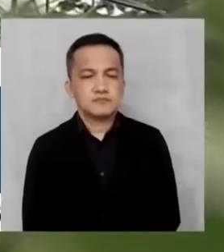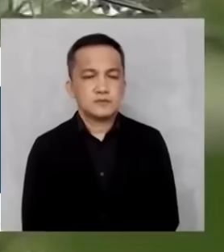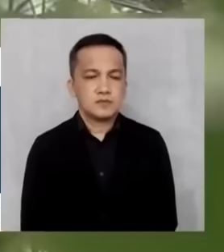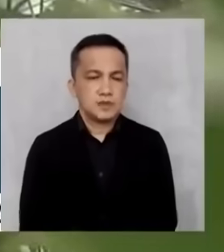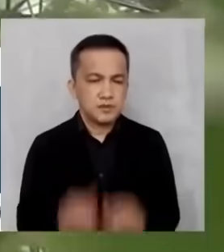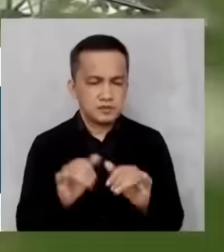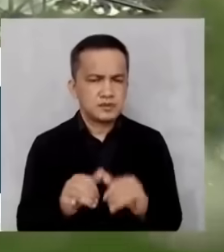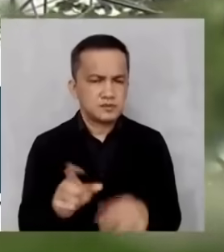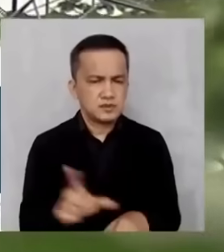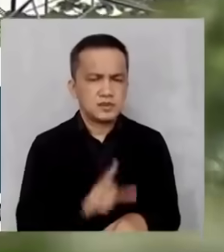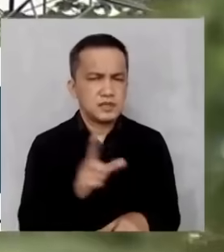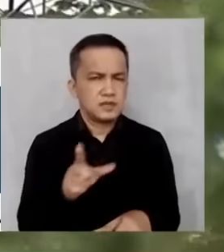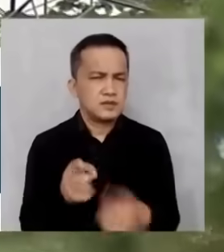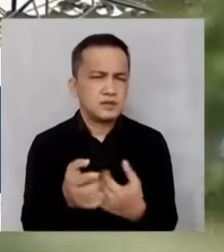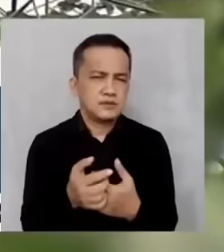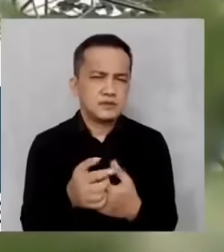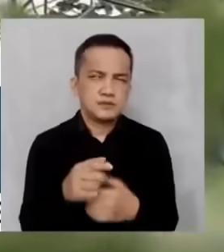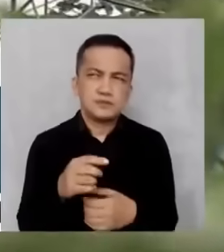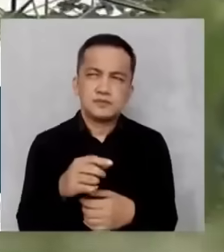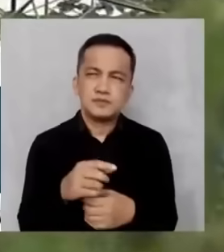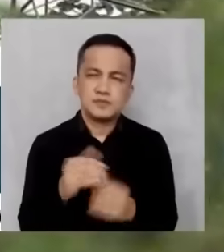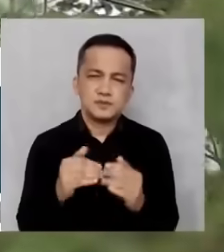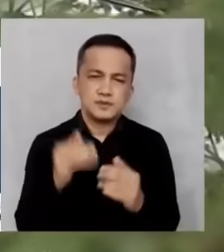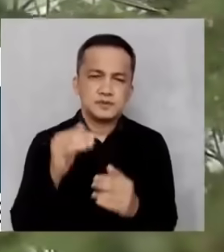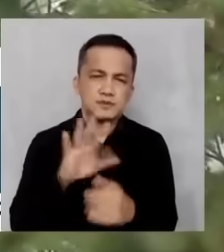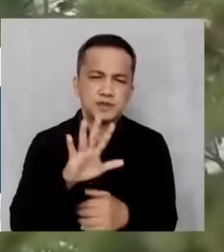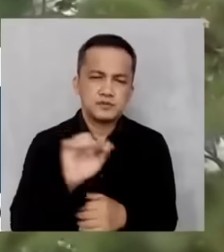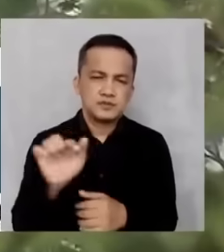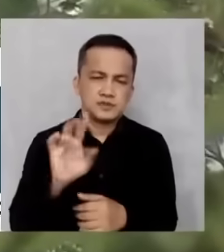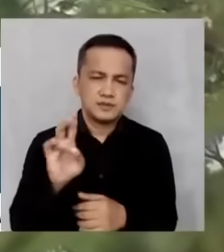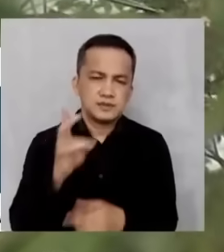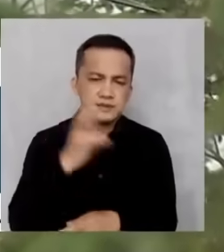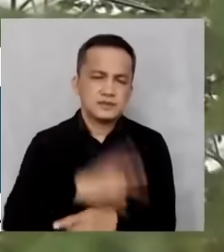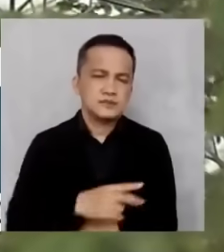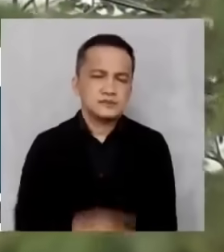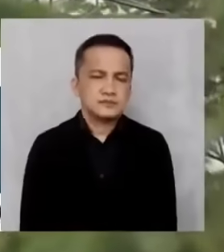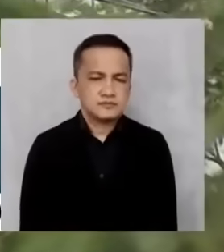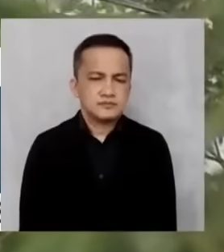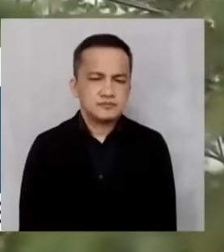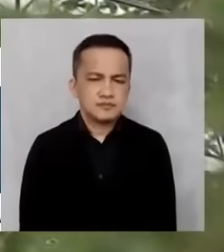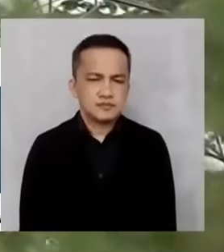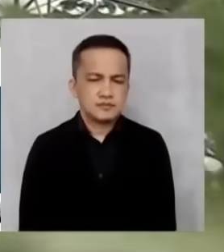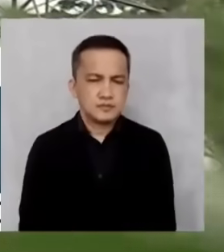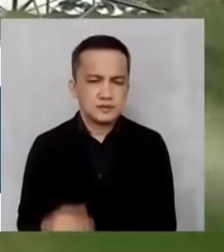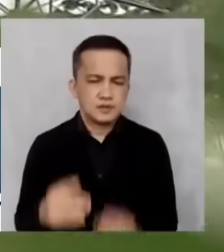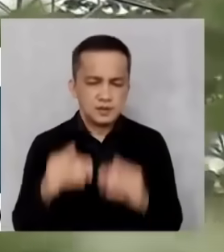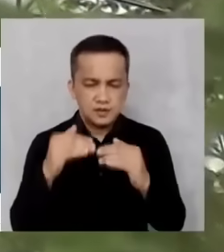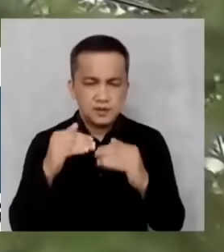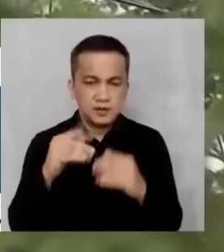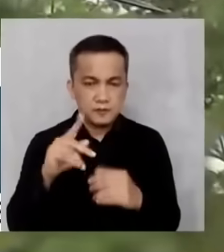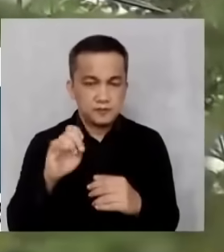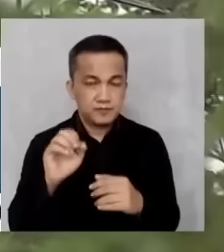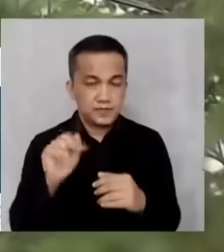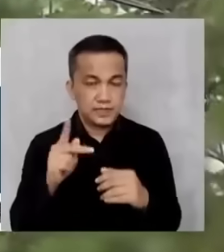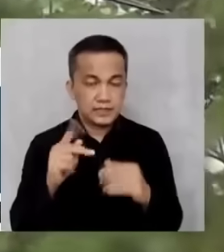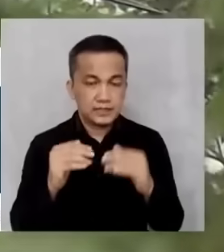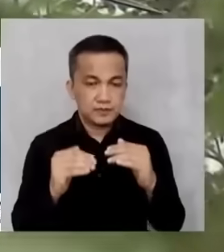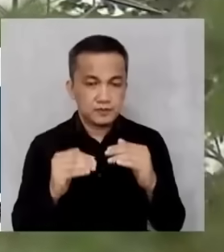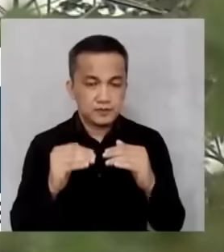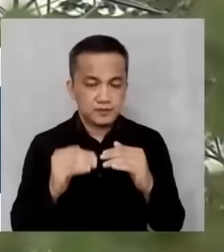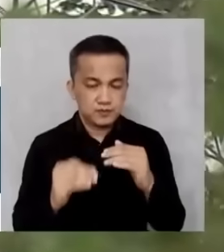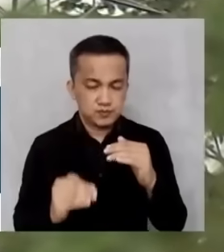ng mga aabot ng mga 5 to 7 days kung ma-reach na yung peak ng pagtaas